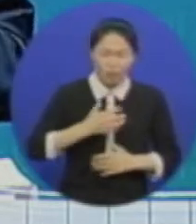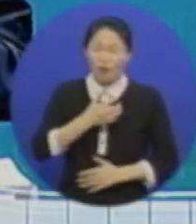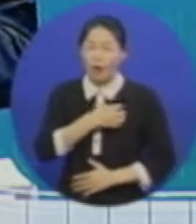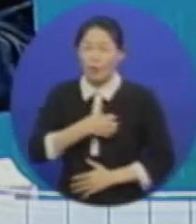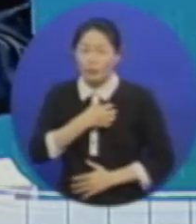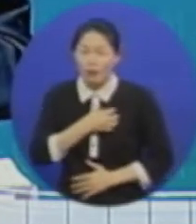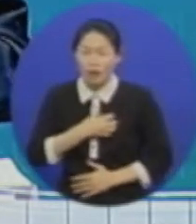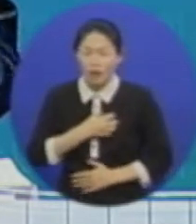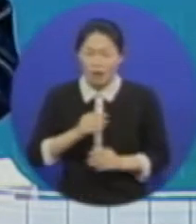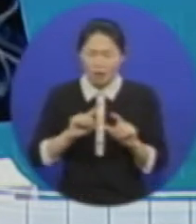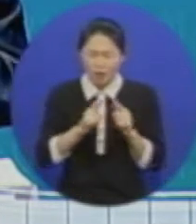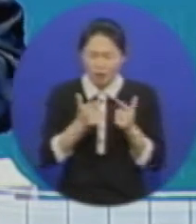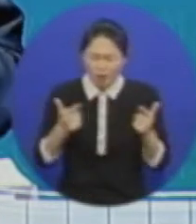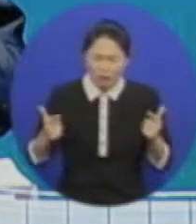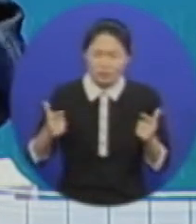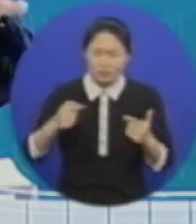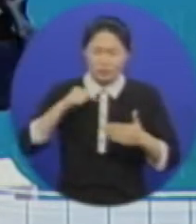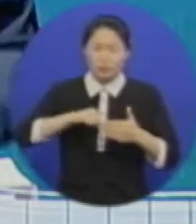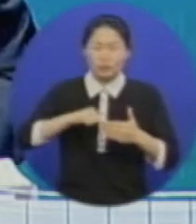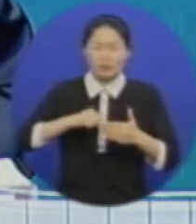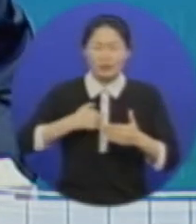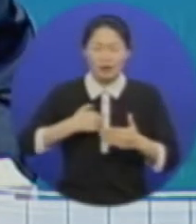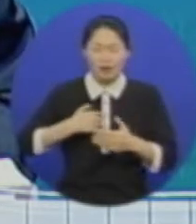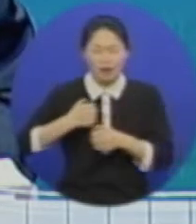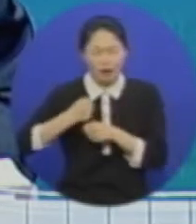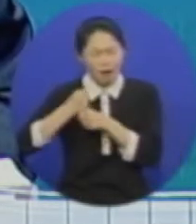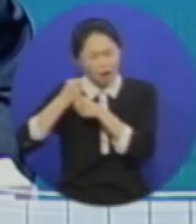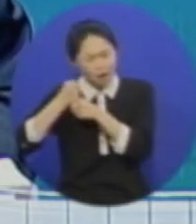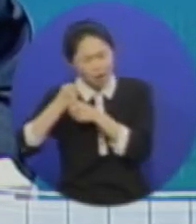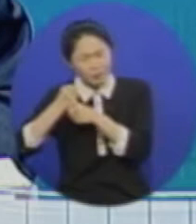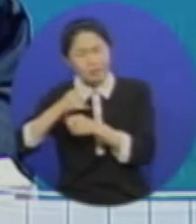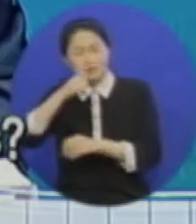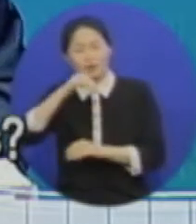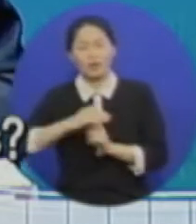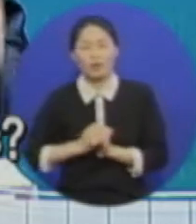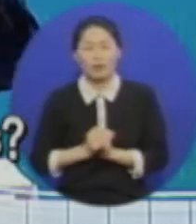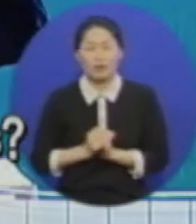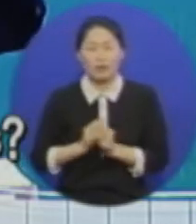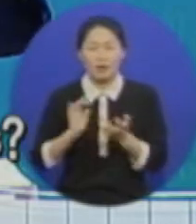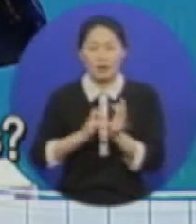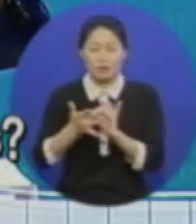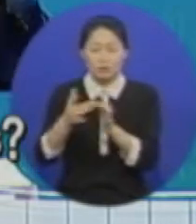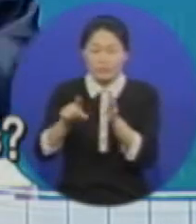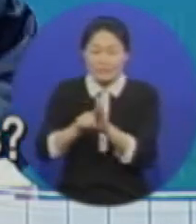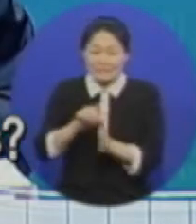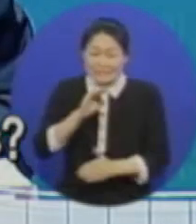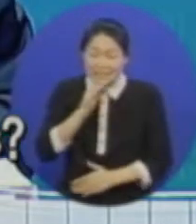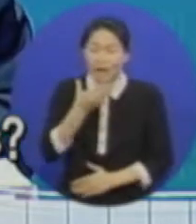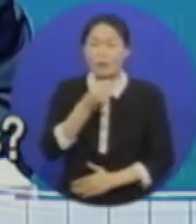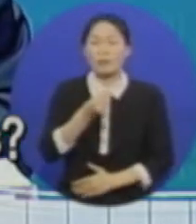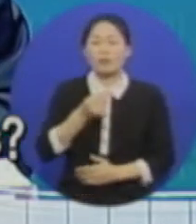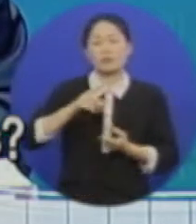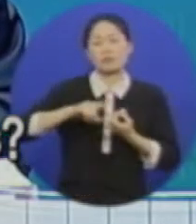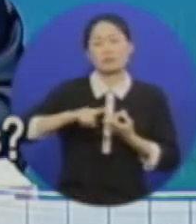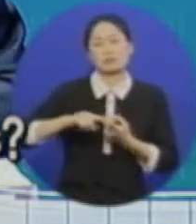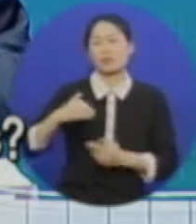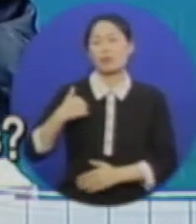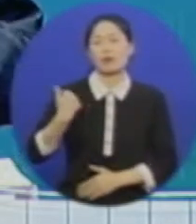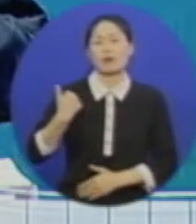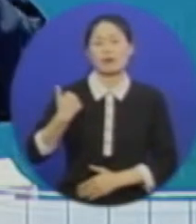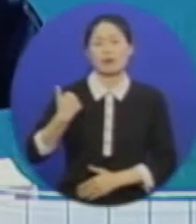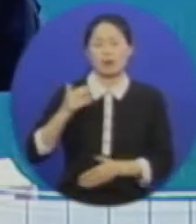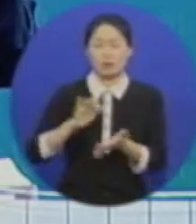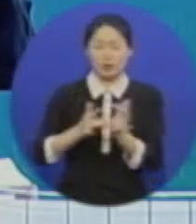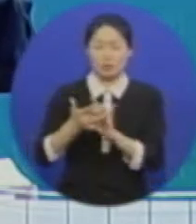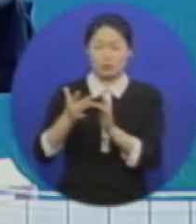별의별 것이 내 속에 나를 엄 매고 있어요 예수 믿고 진짜 행복한 걸 모르겠어요 예수